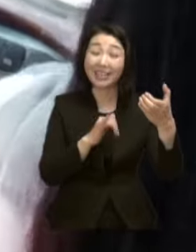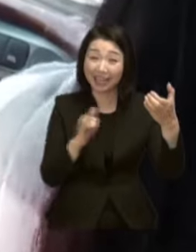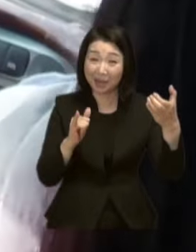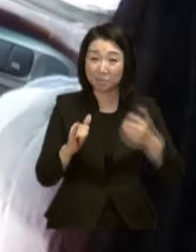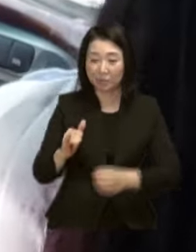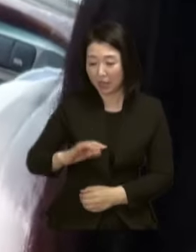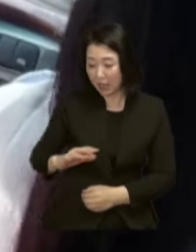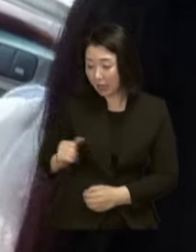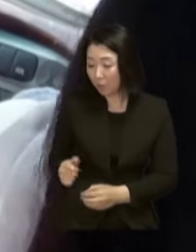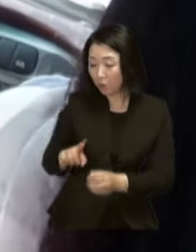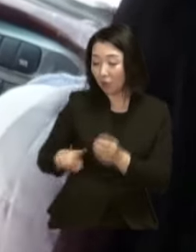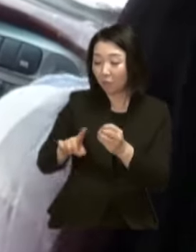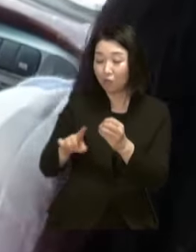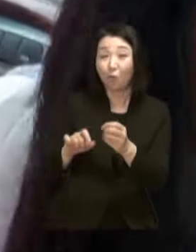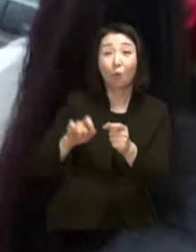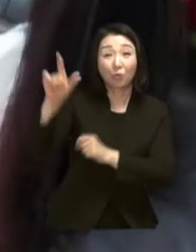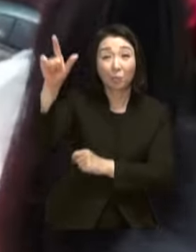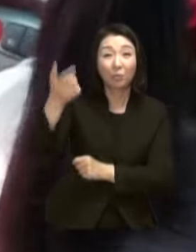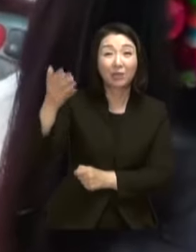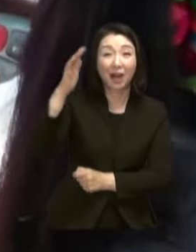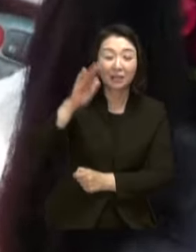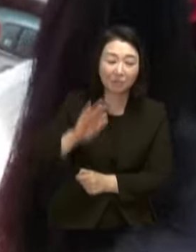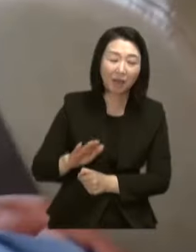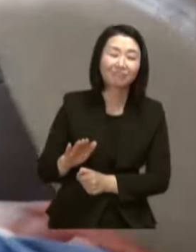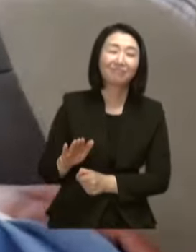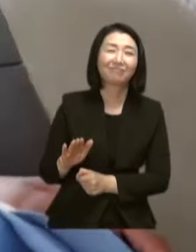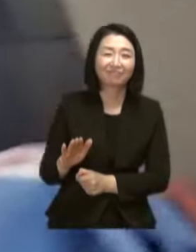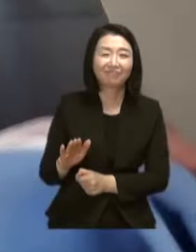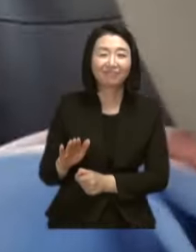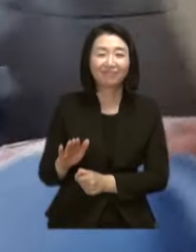풍습에 흔들리지 않는 믿음을 나날이 갖게 될 것이다.